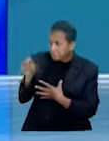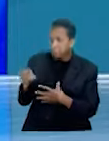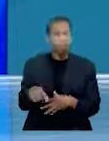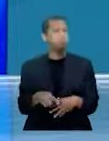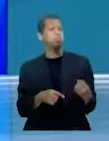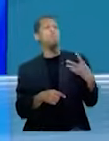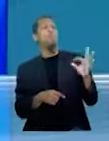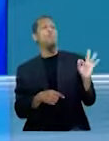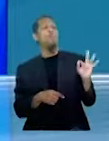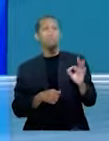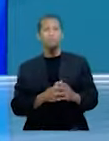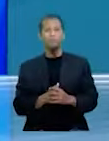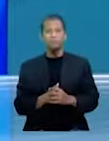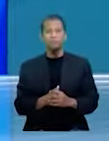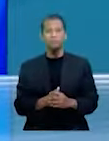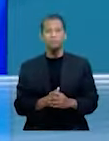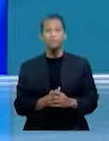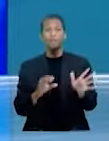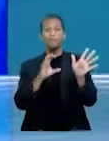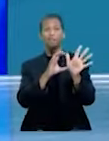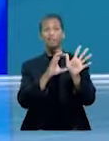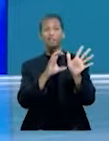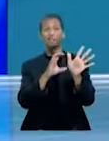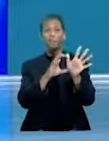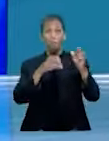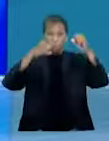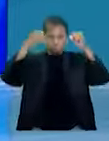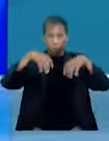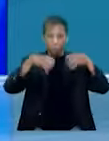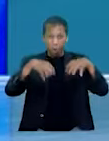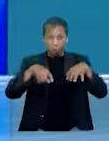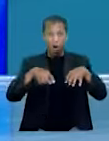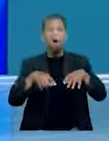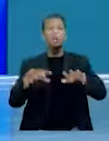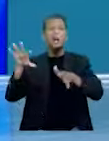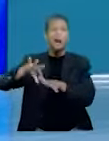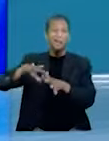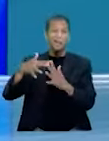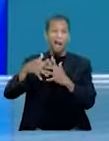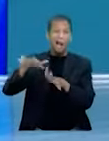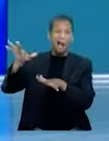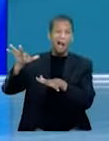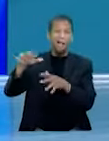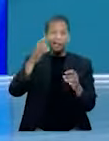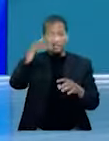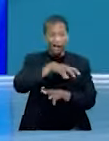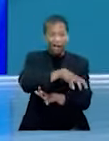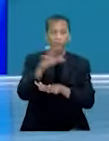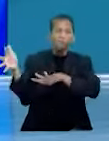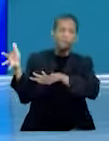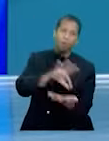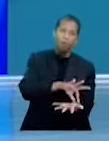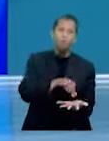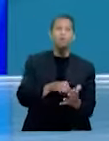kita ke informasi lainnya pemirsa Hujan deras di Purworejo Jawa Tengah mengakibatkan tanah longsor di sejumlah desa 10 rumah warga